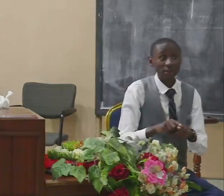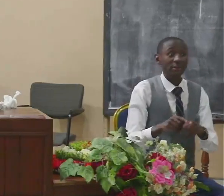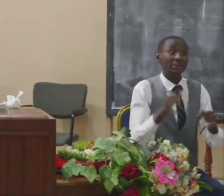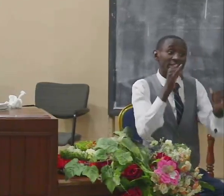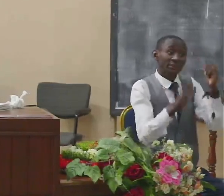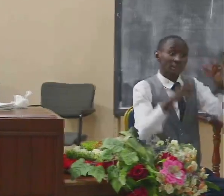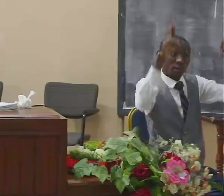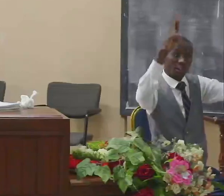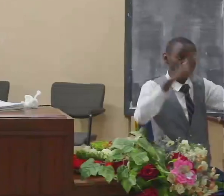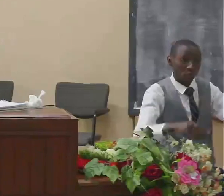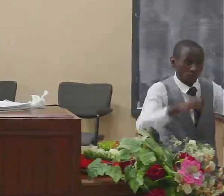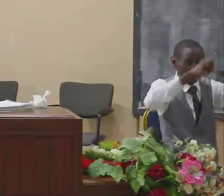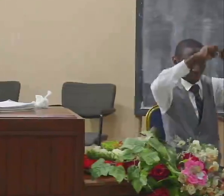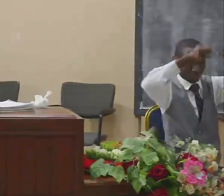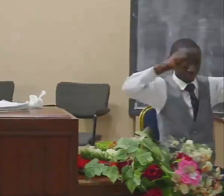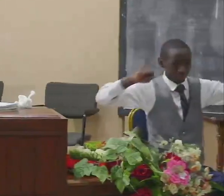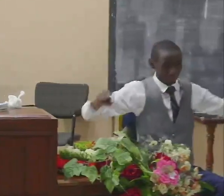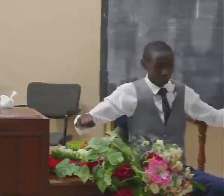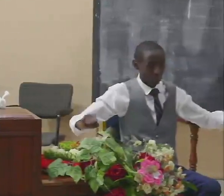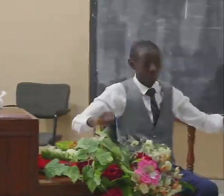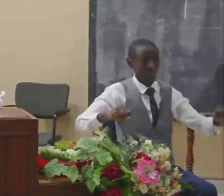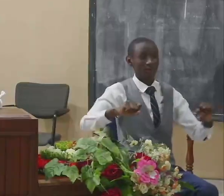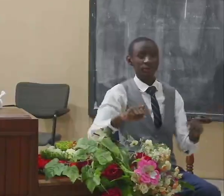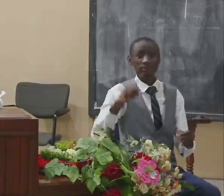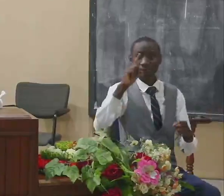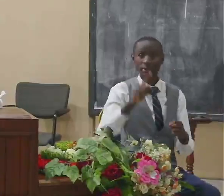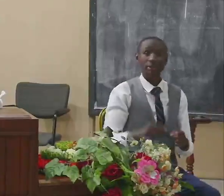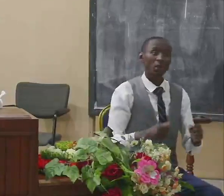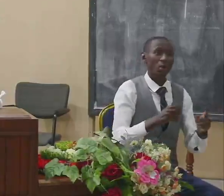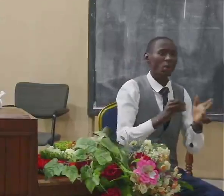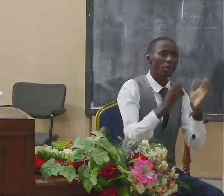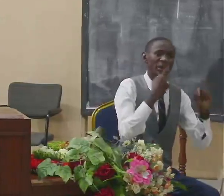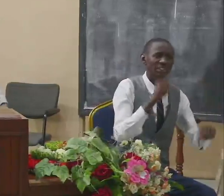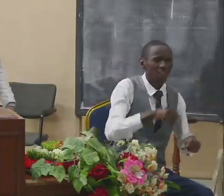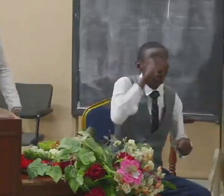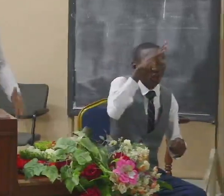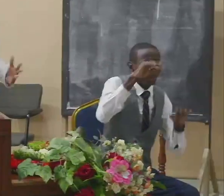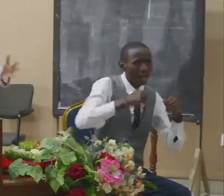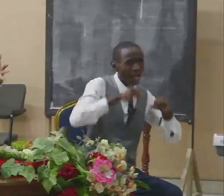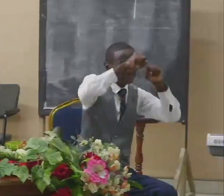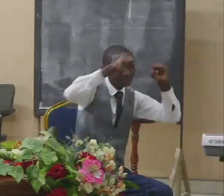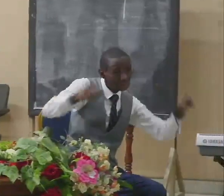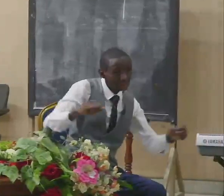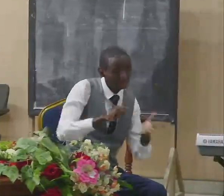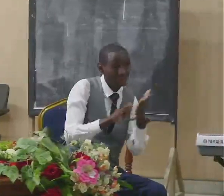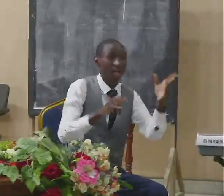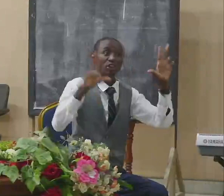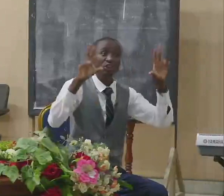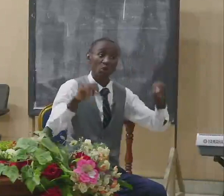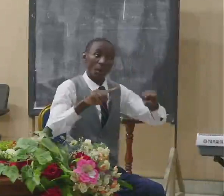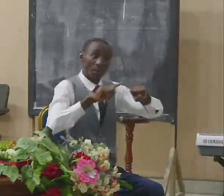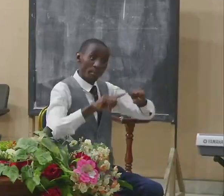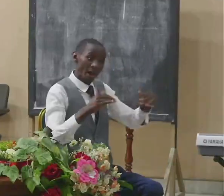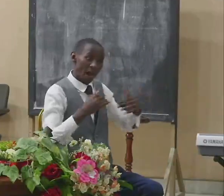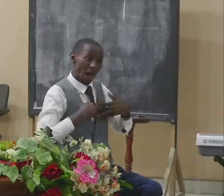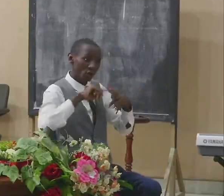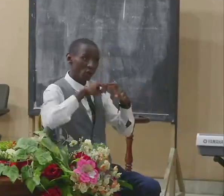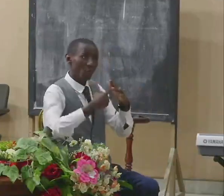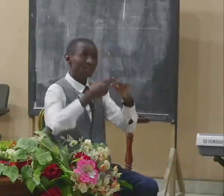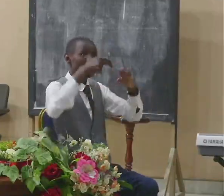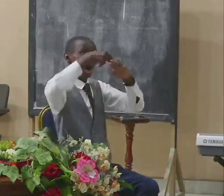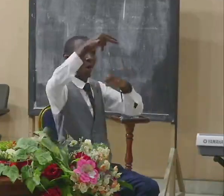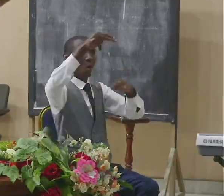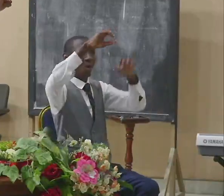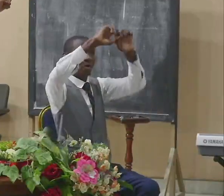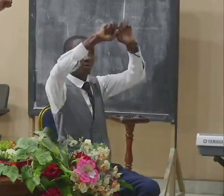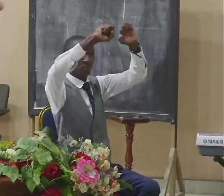Kama ilipasukaka. Kutoka chini mpaka juu. Bangasema ni mwanadamu ndio alipasula. Ça commence. Lakini ilianziaka juu